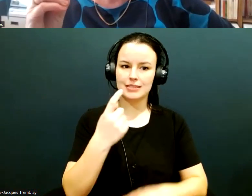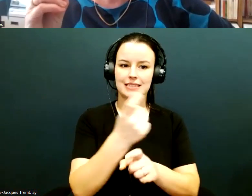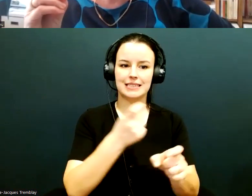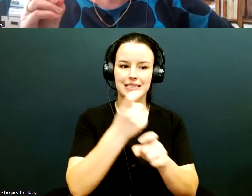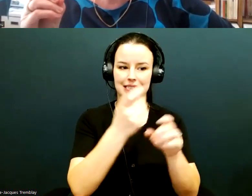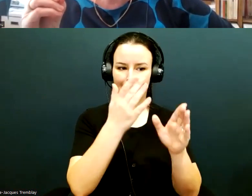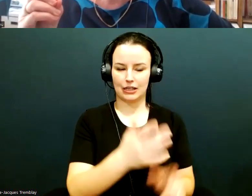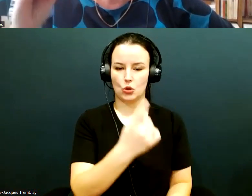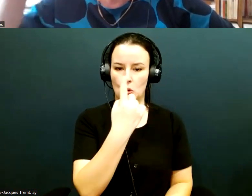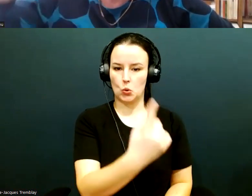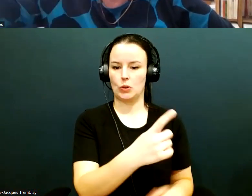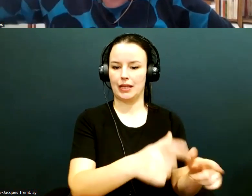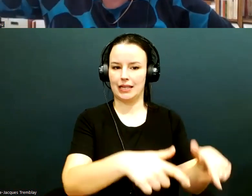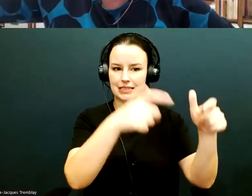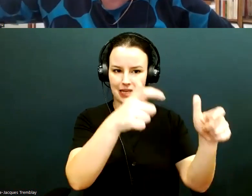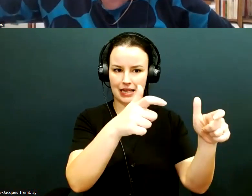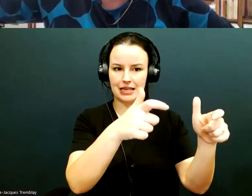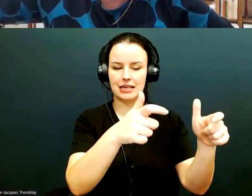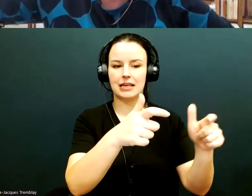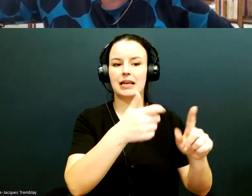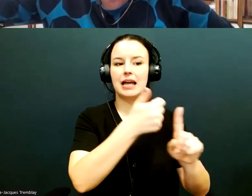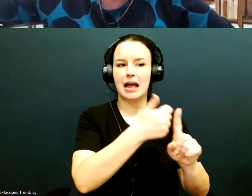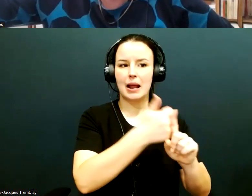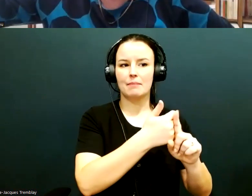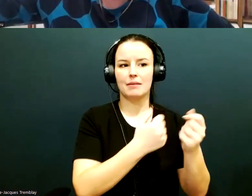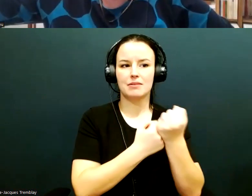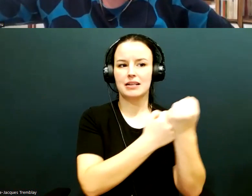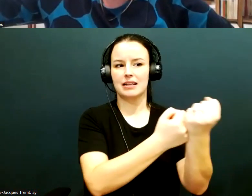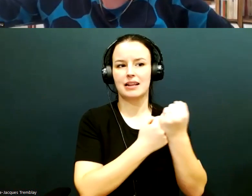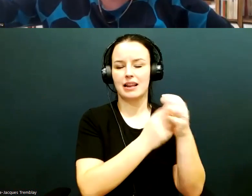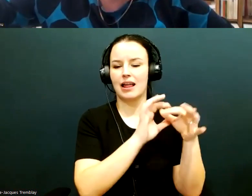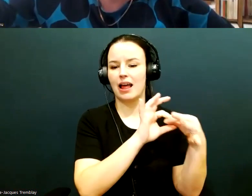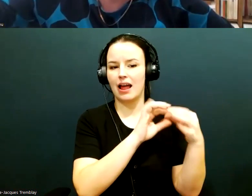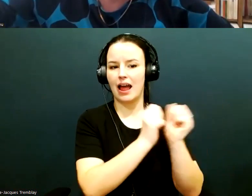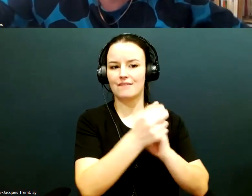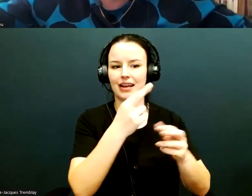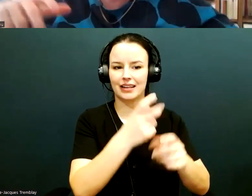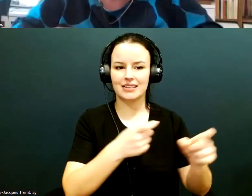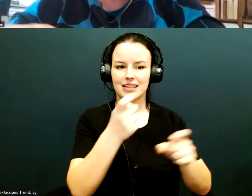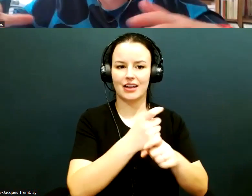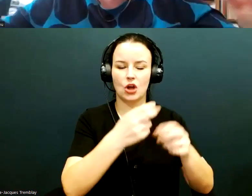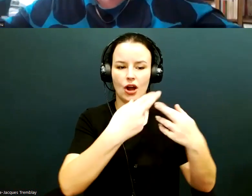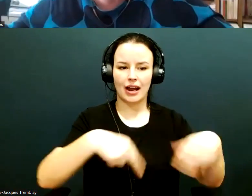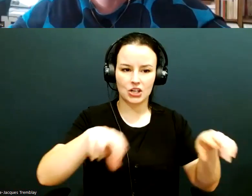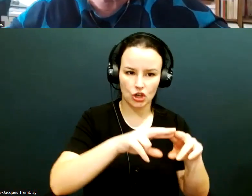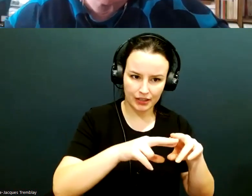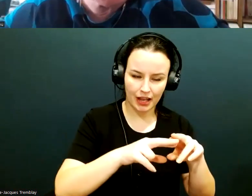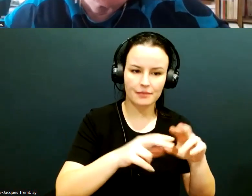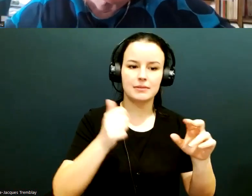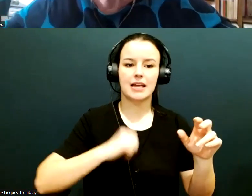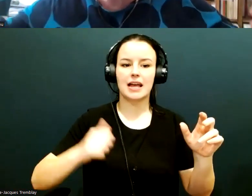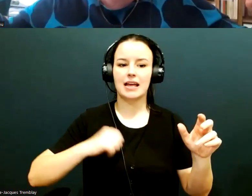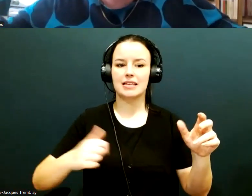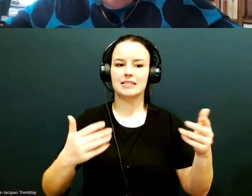nous, que ce soit appuyé sur son directeur régional et qu'ils aient décidé d'embarquer dans un projet de recherche et d'ouvrir les